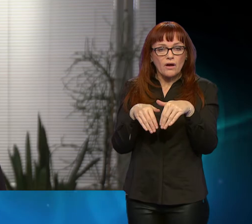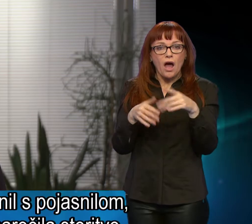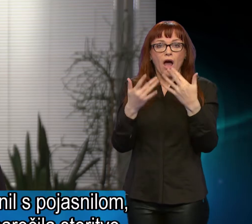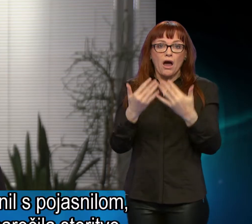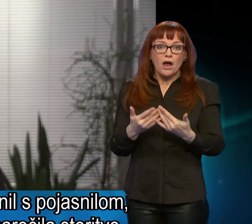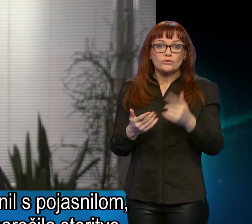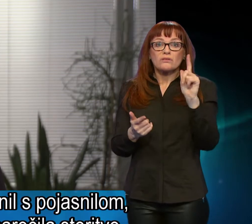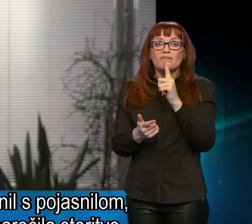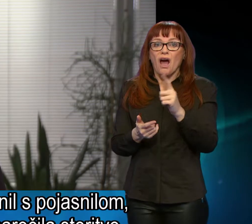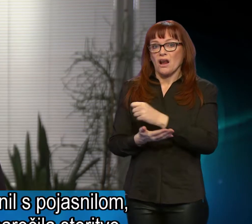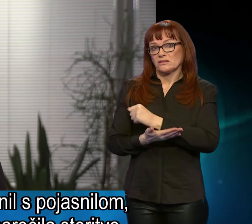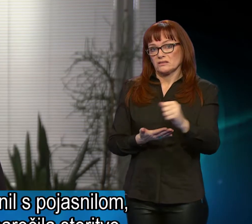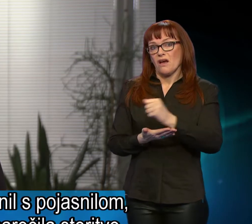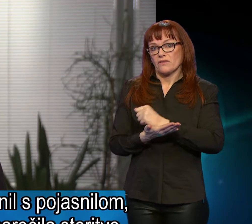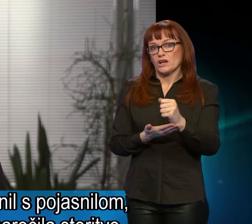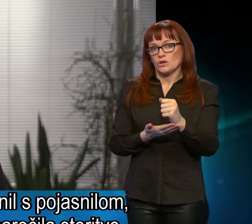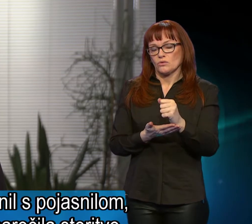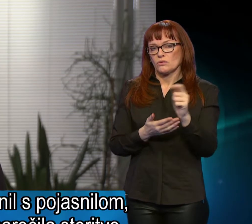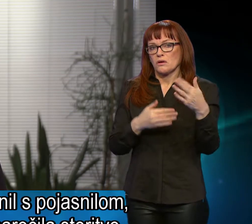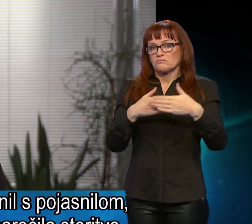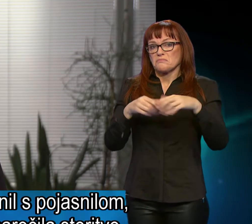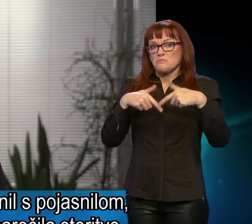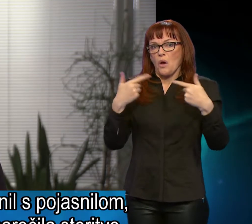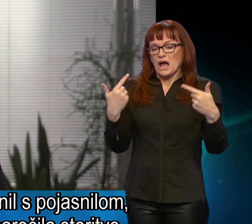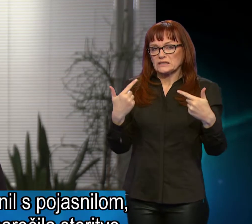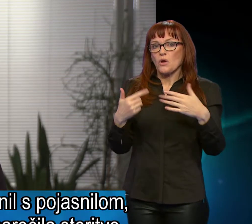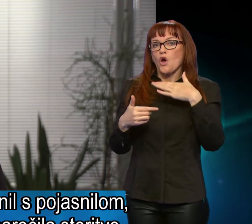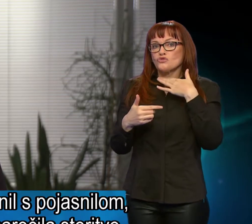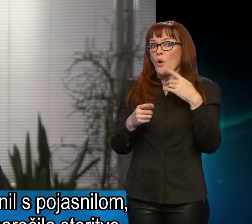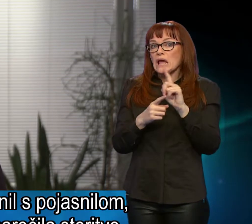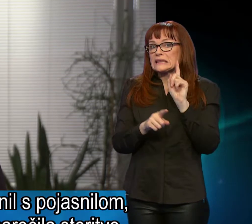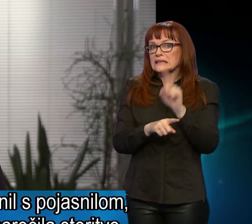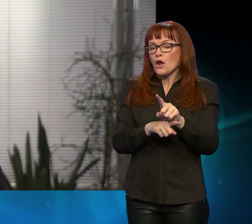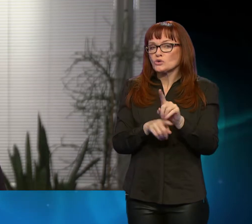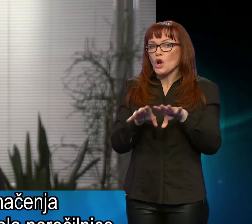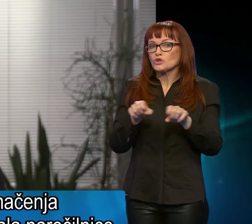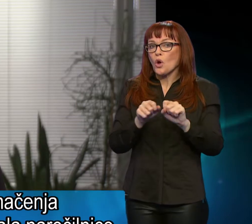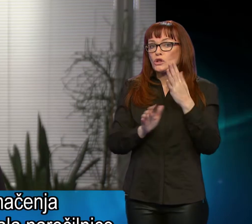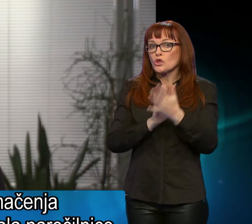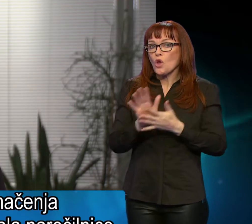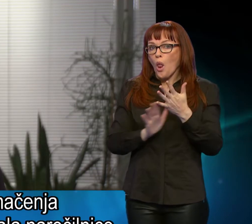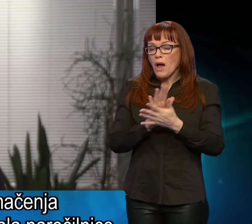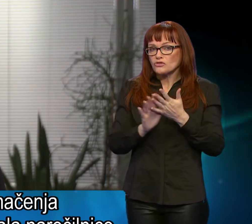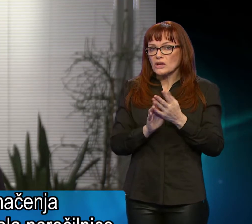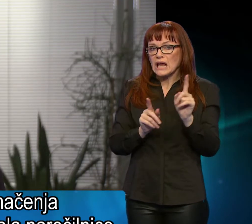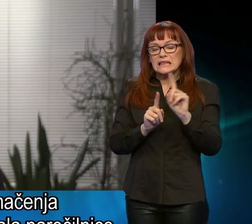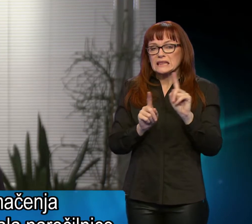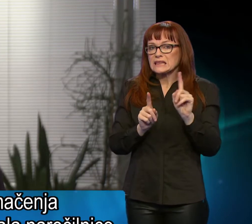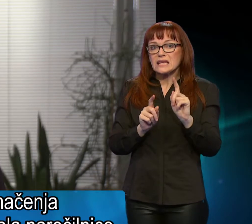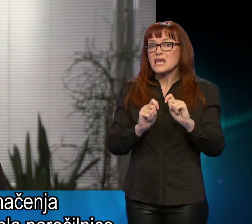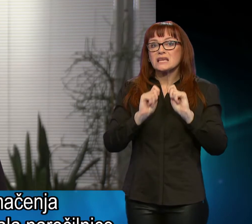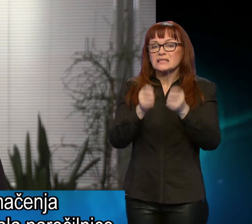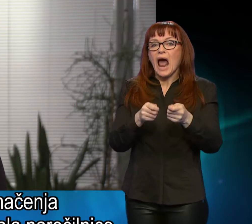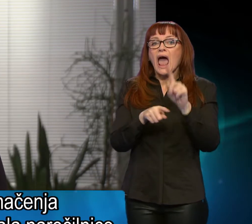račun dvakrat zavrnil, ne. S pojasnilom, da šola ni naročila storitve tolmačenja in da ni izdala